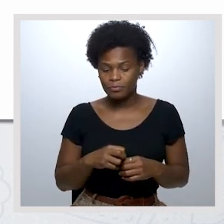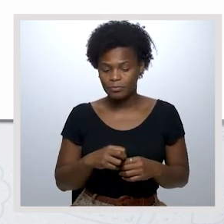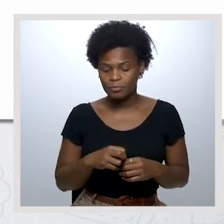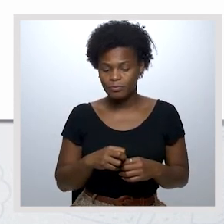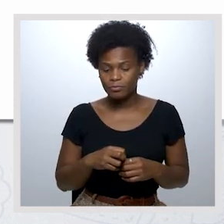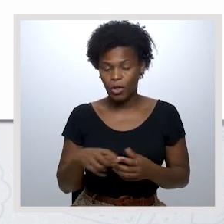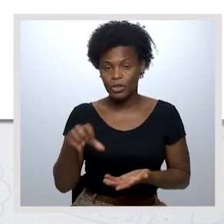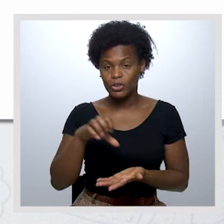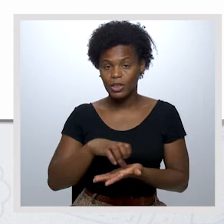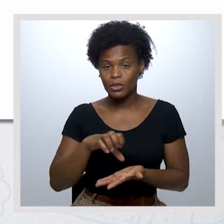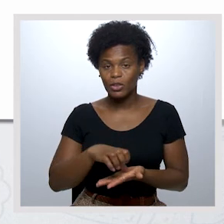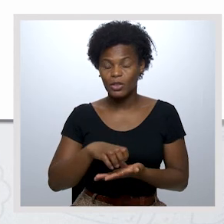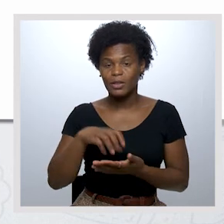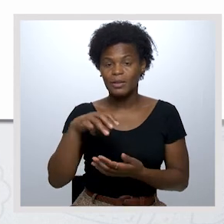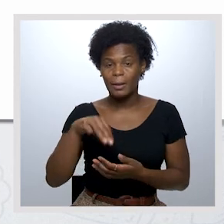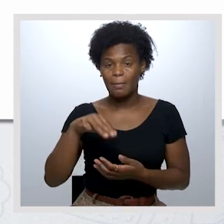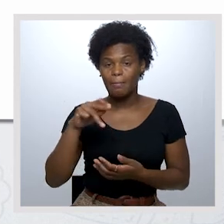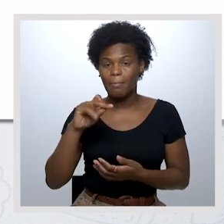du Maïdo en VTT.